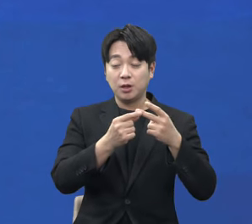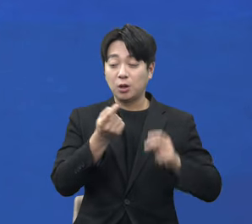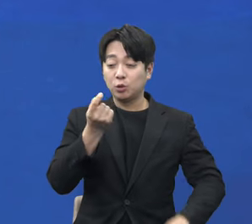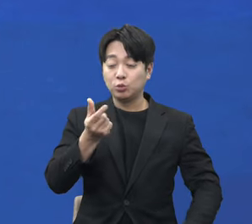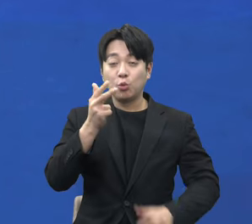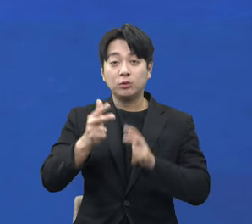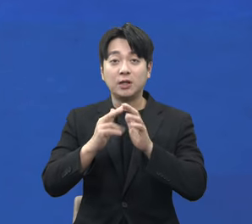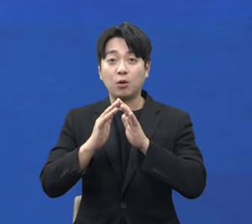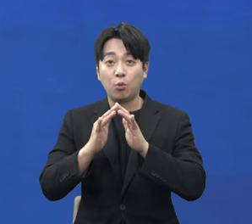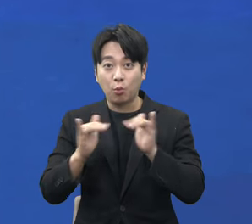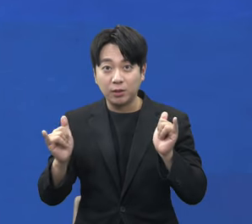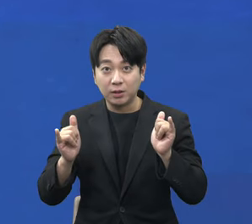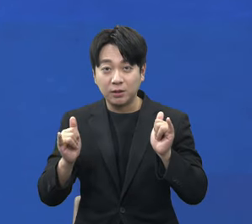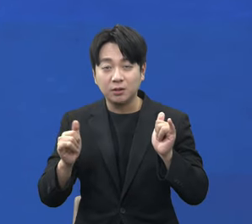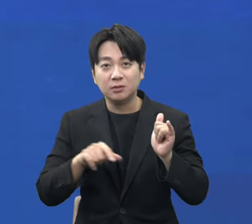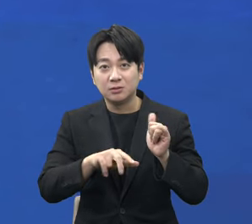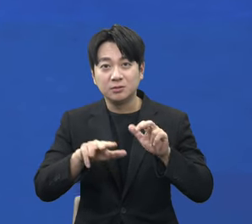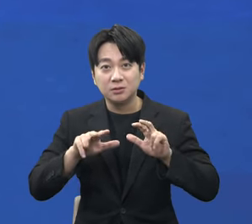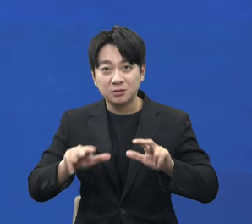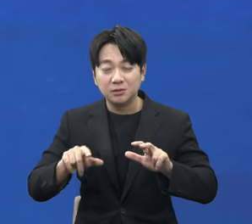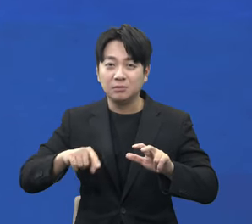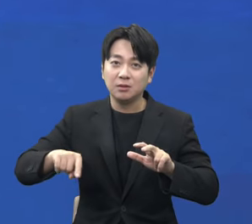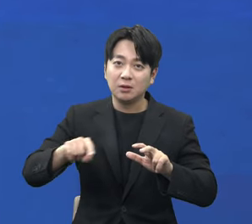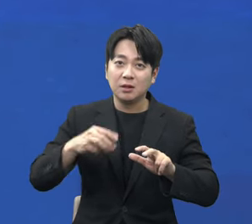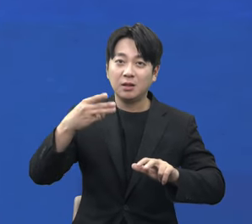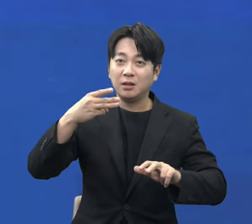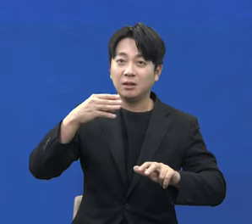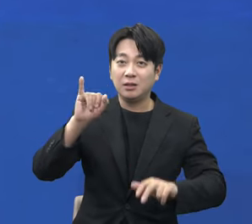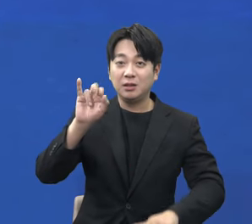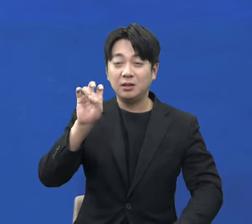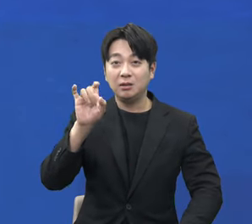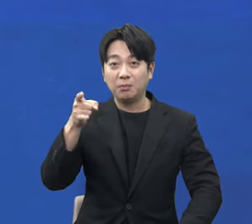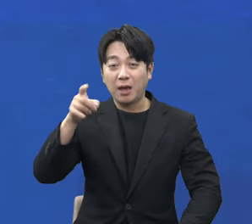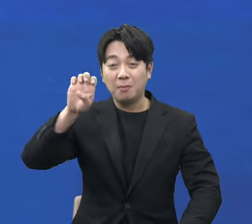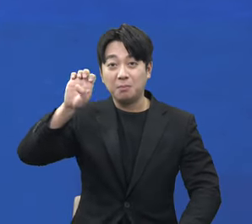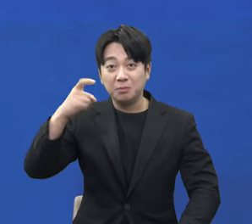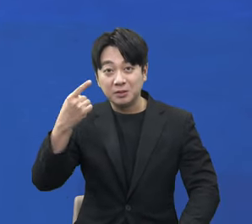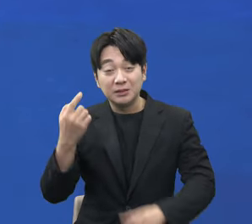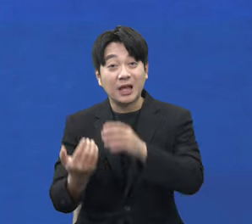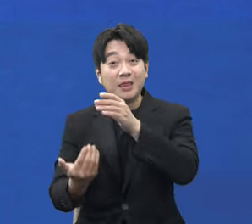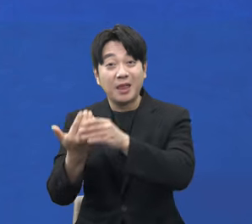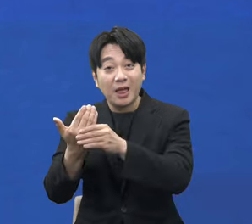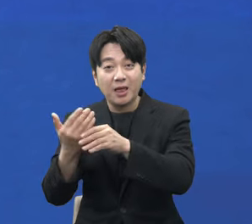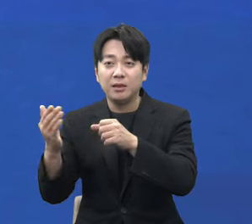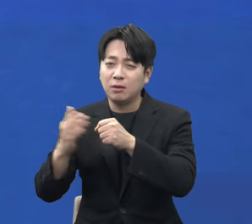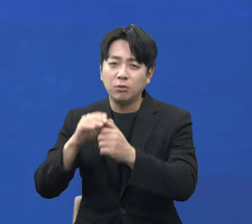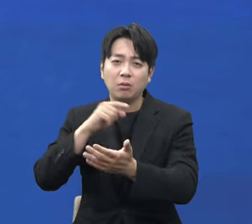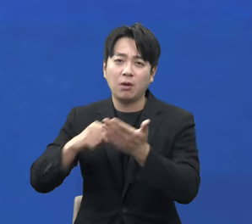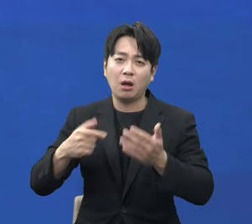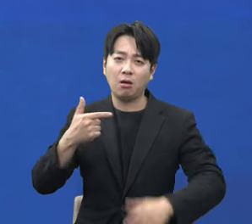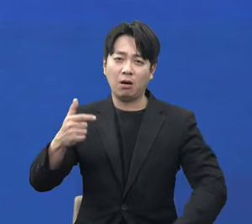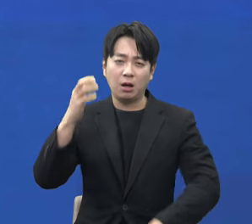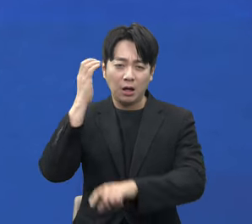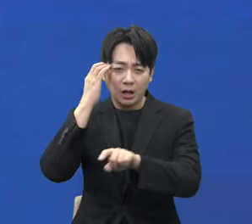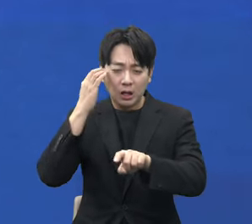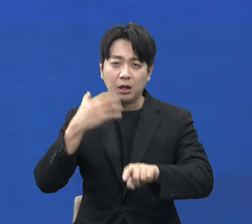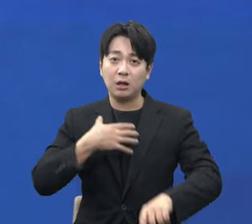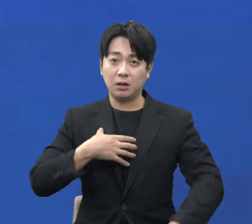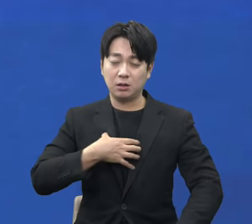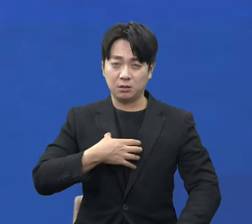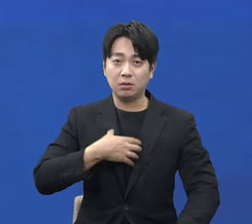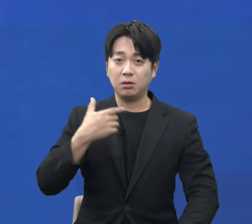소상공인들이 요즘 TMF 때문에 많이 어렵죠. 제2의 TMF 사태를 방지하기 위해서 거대